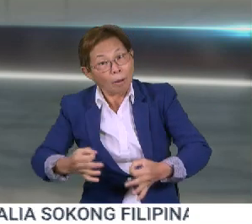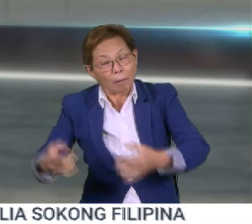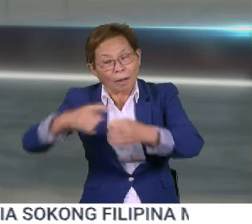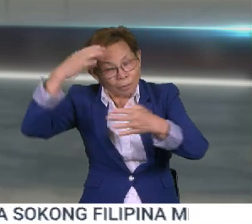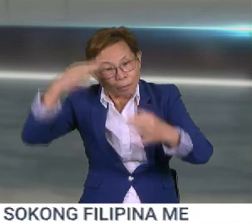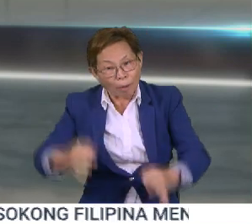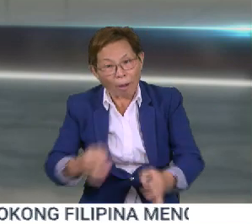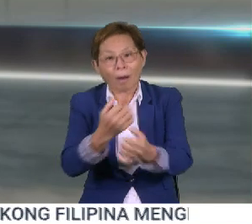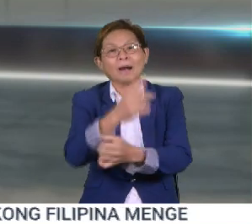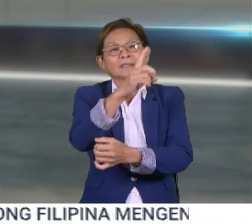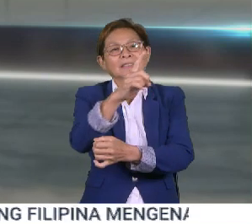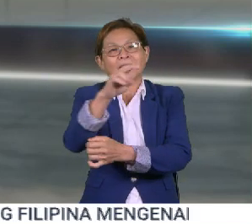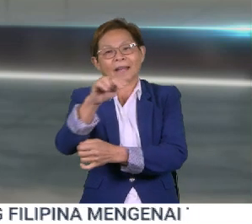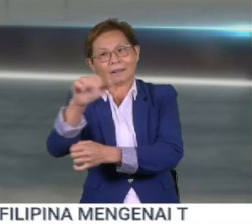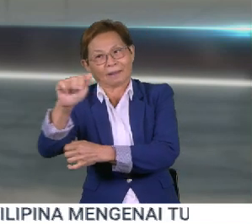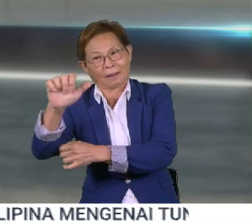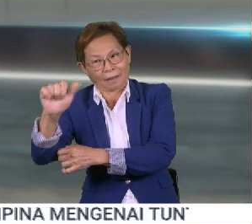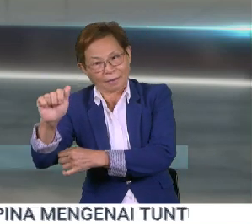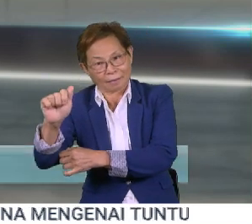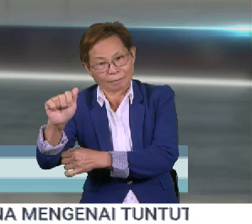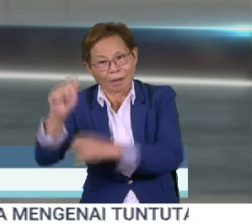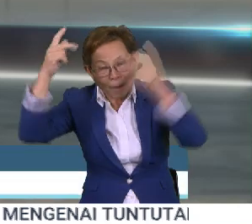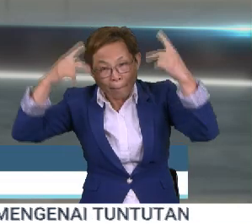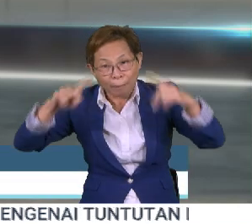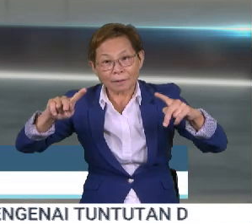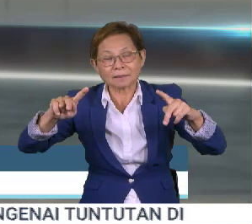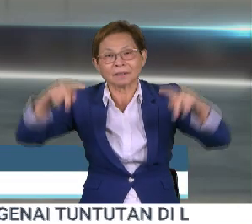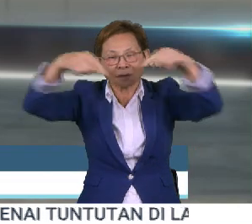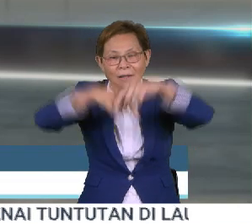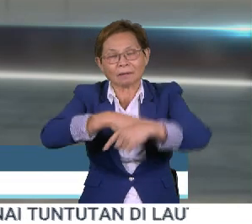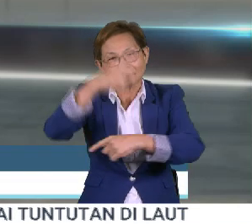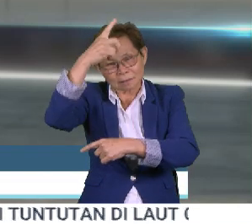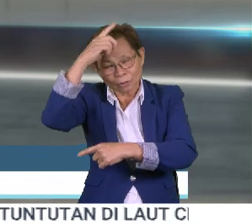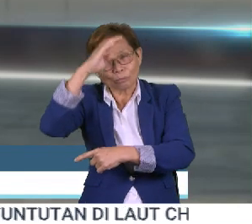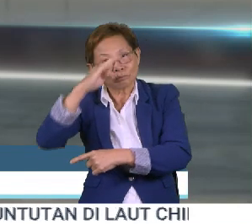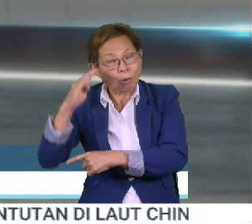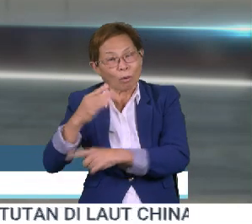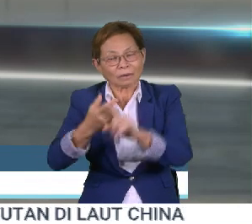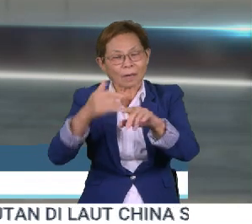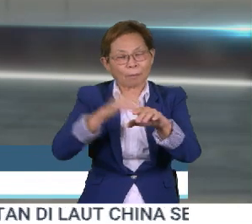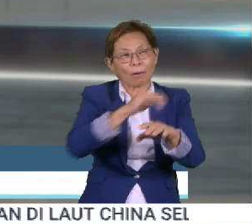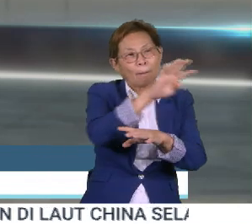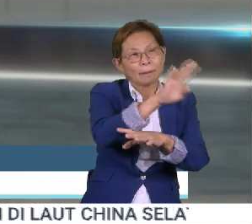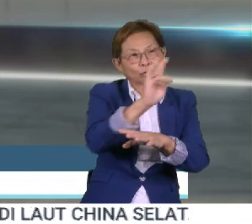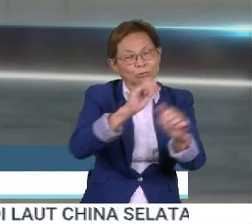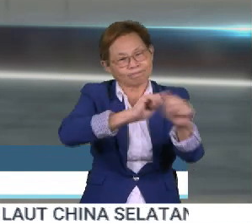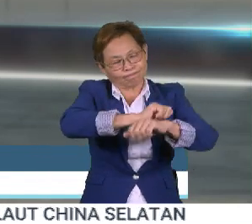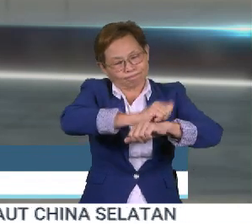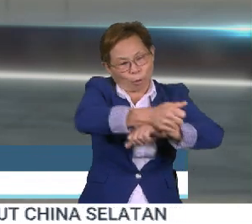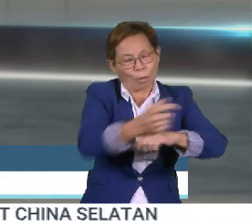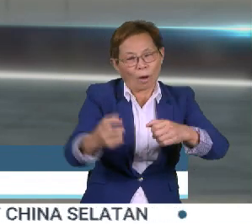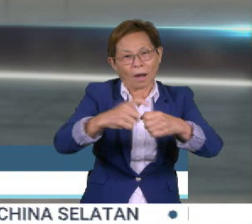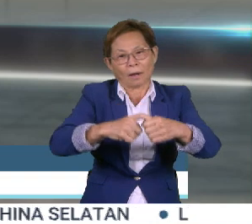melepas tanpa membebaskan di neee presiden Abdullah daripada 47 bertuhan